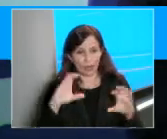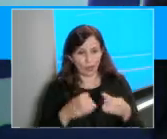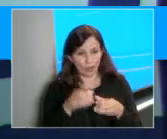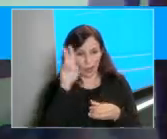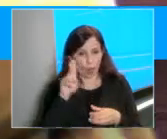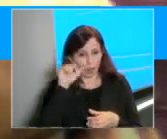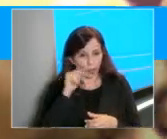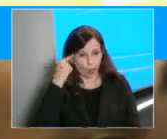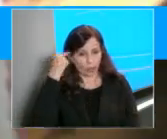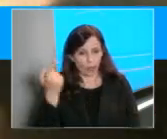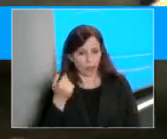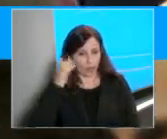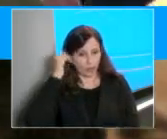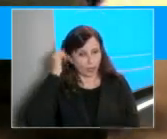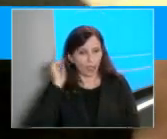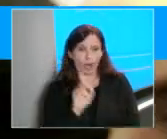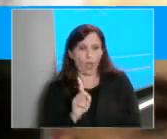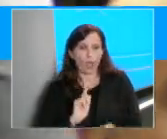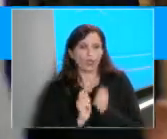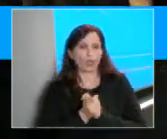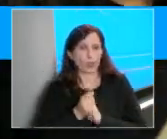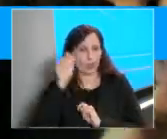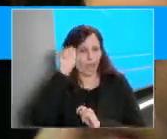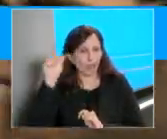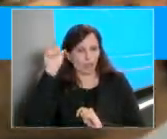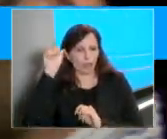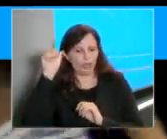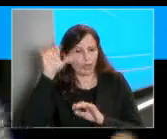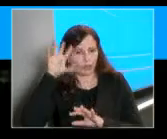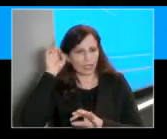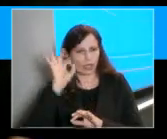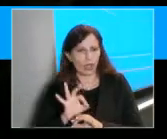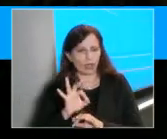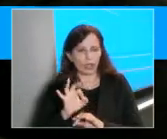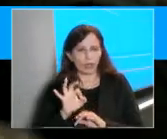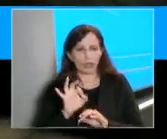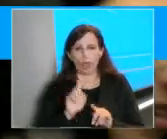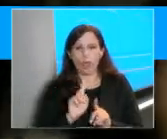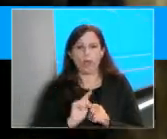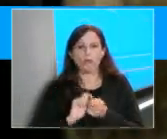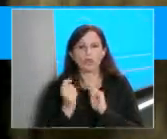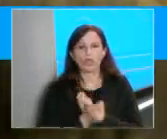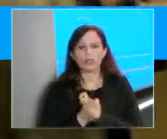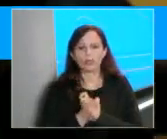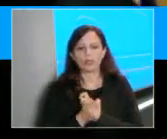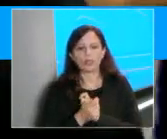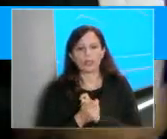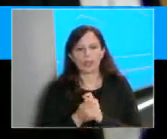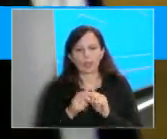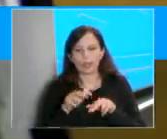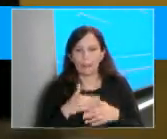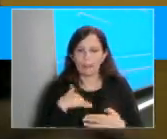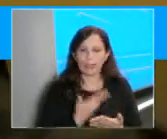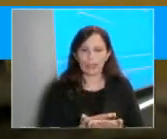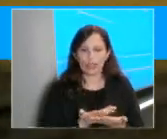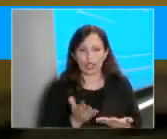חושבים. הרי כחול לבן לא שינו את האג'נדה שלהם. כל הכבוד לרוטציה של לפיד, כן או לא, עוד לא ראיתי שהם משנים את האג'נדה, את המצע. לא